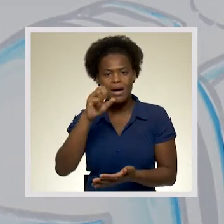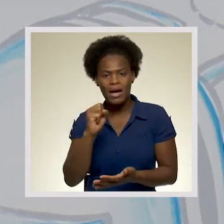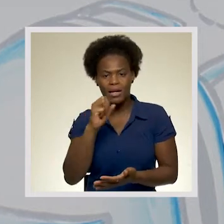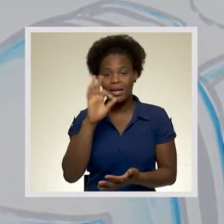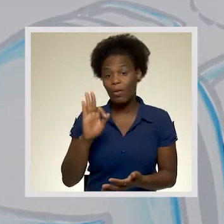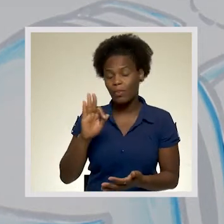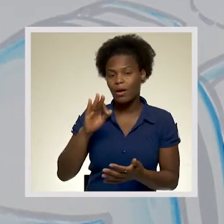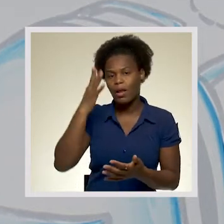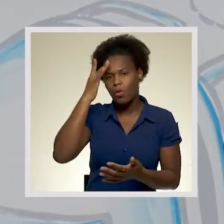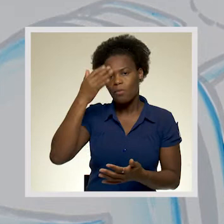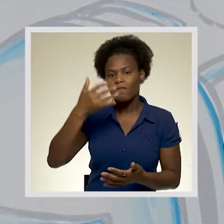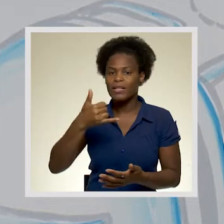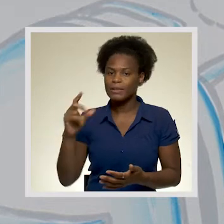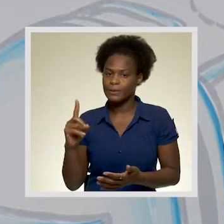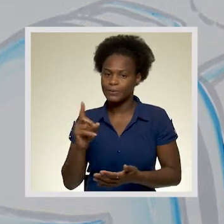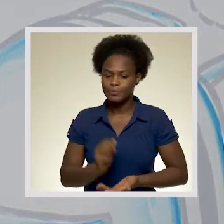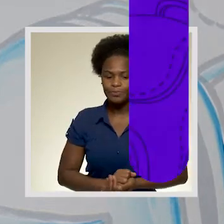4, page 26.